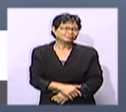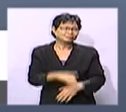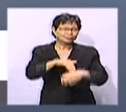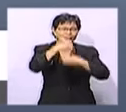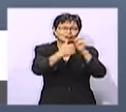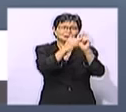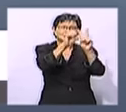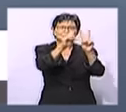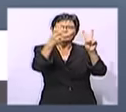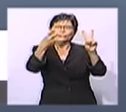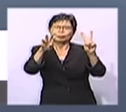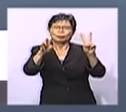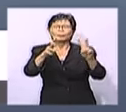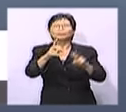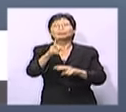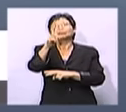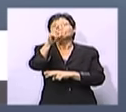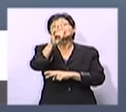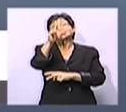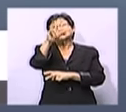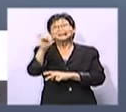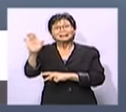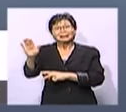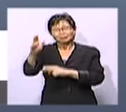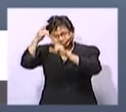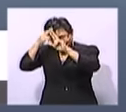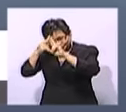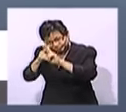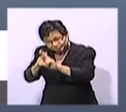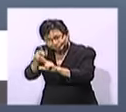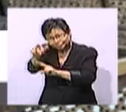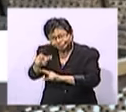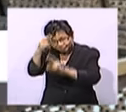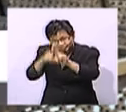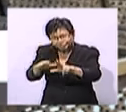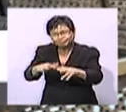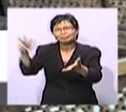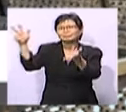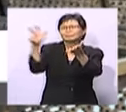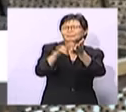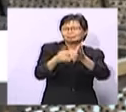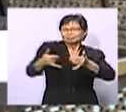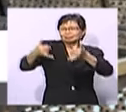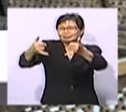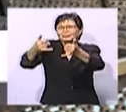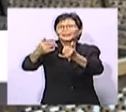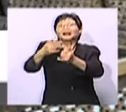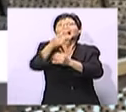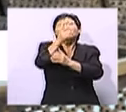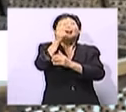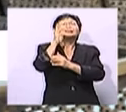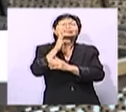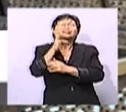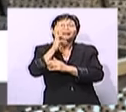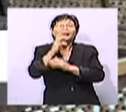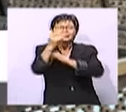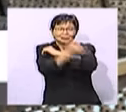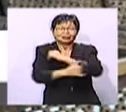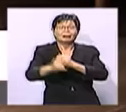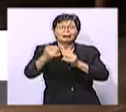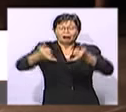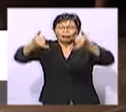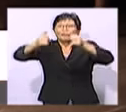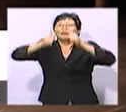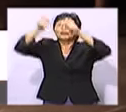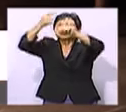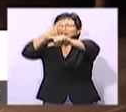Pada tahun 2014, Tun Dr. Siti Hasmah diberi penghormatan menerima anugerah khas Sri Kandi Negara. Ia anugerah yang julung